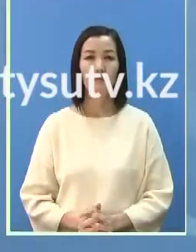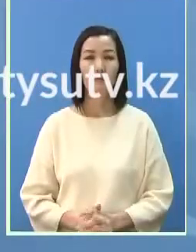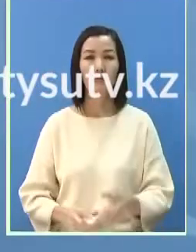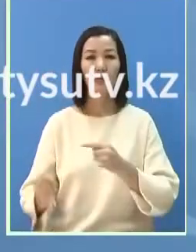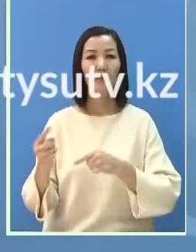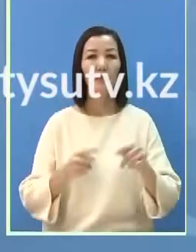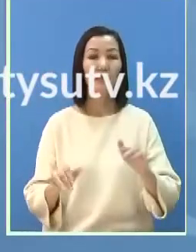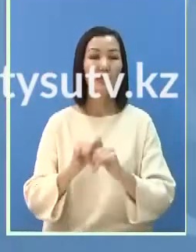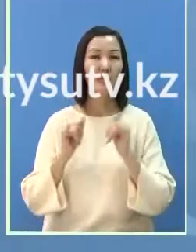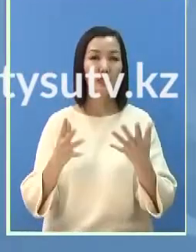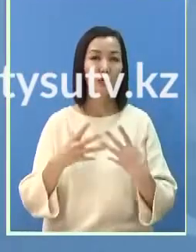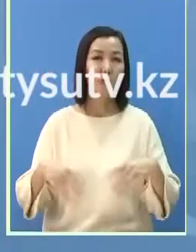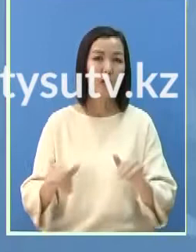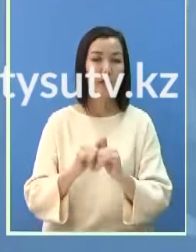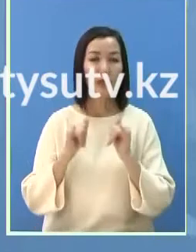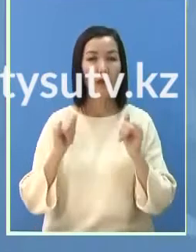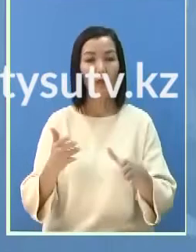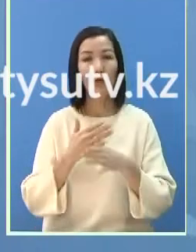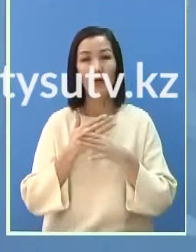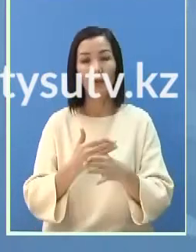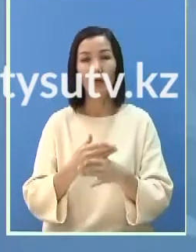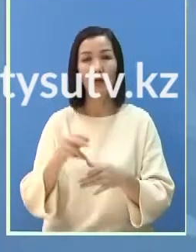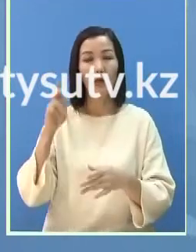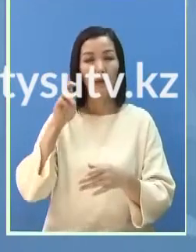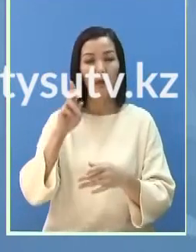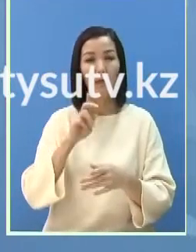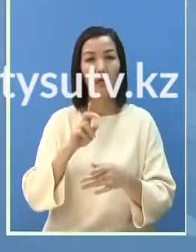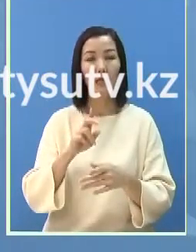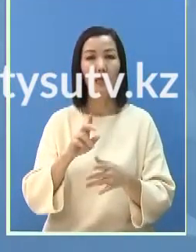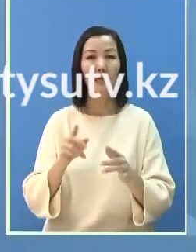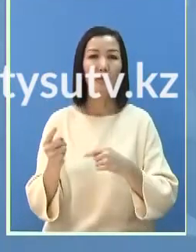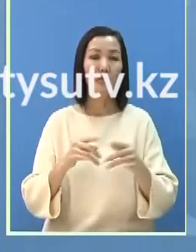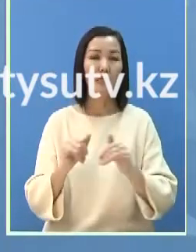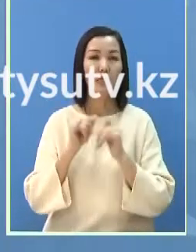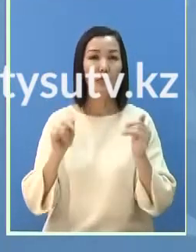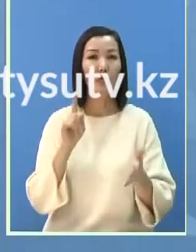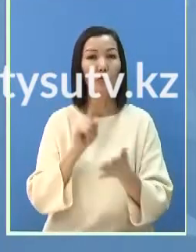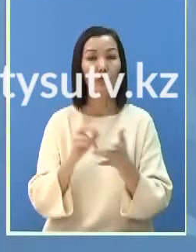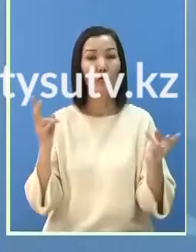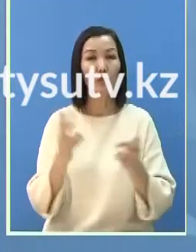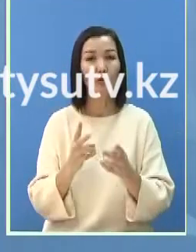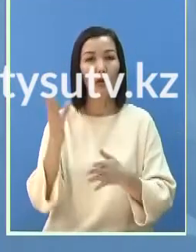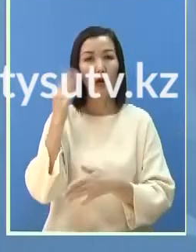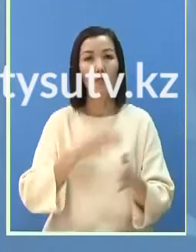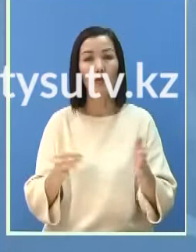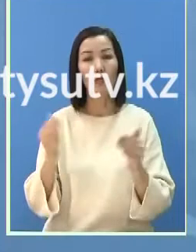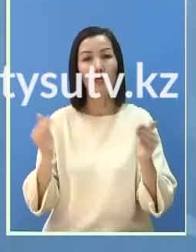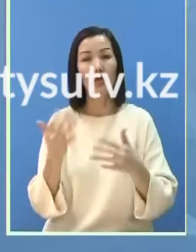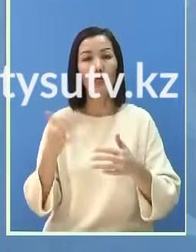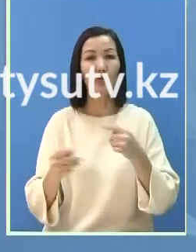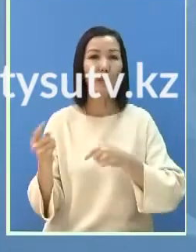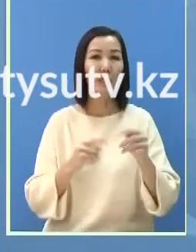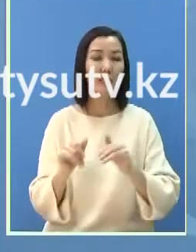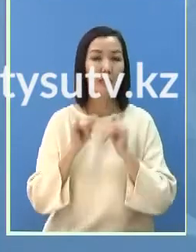Бизнестің дамуы қоғам дамуының кепілі. Мемлекет бизнесті дамытуға мүдделі болу керек. Осы орайда Алматы облысында шағын және орта